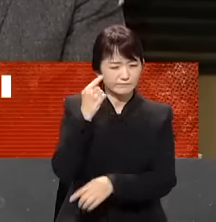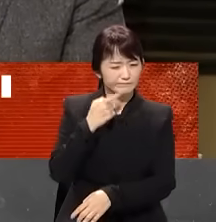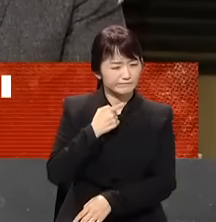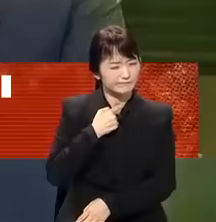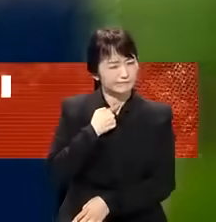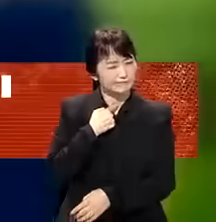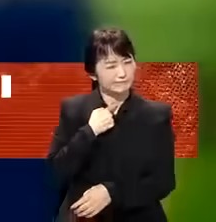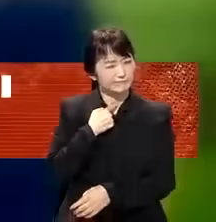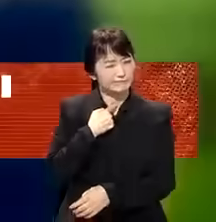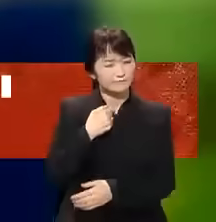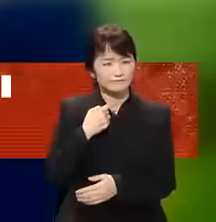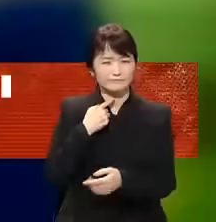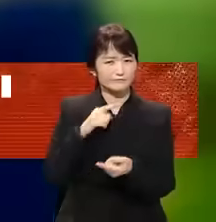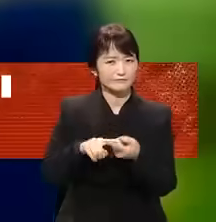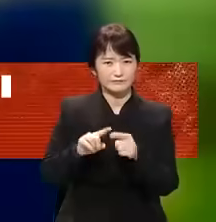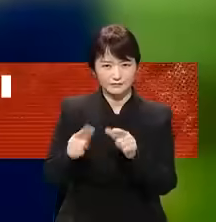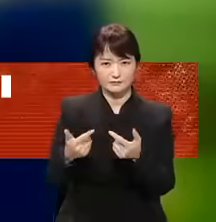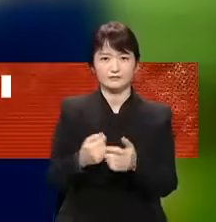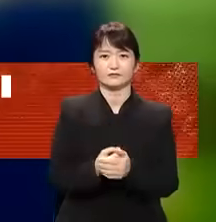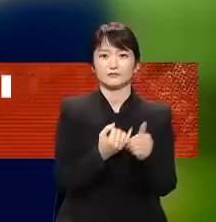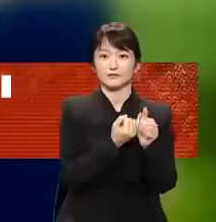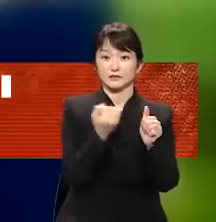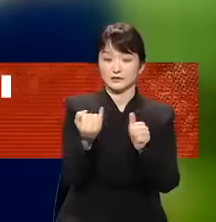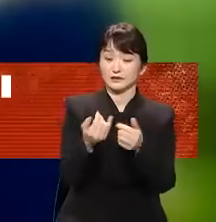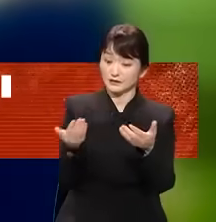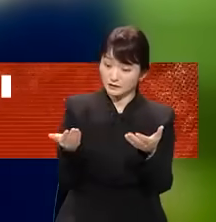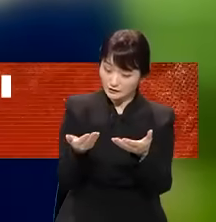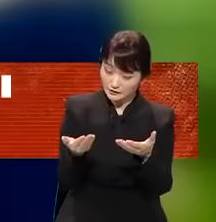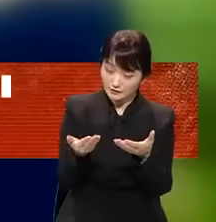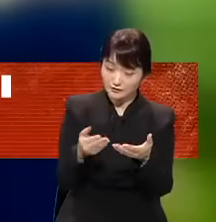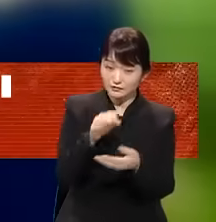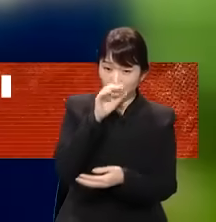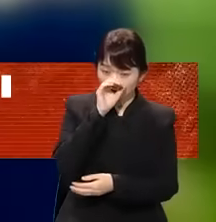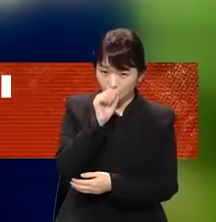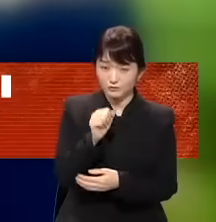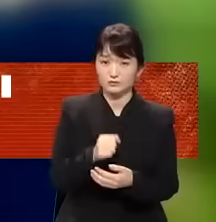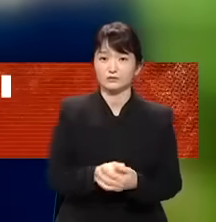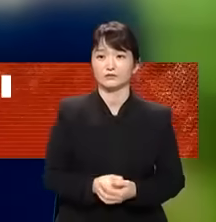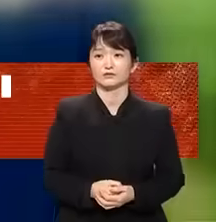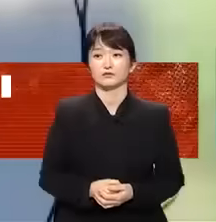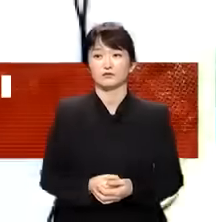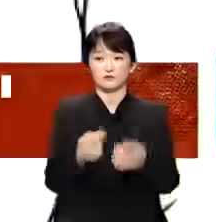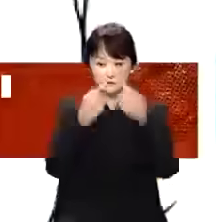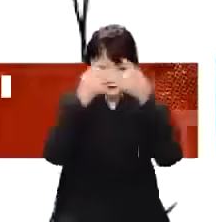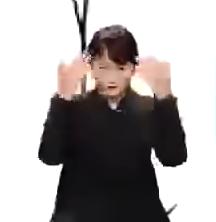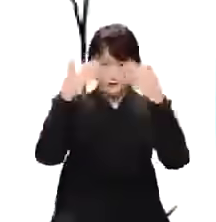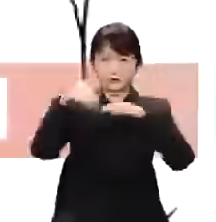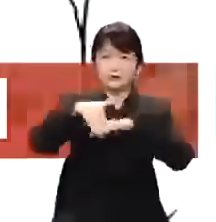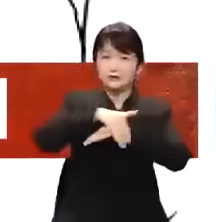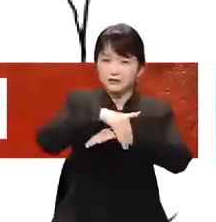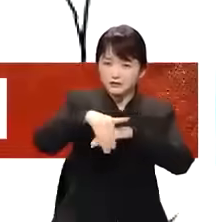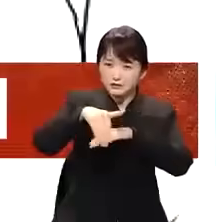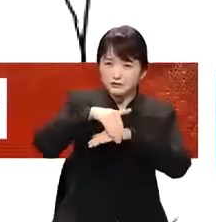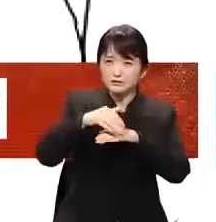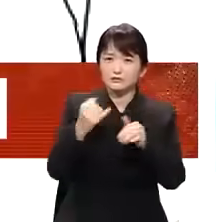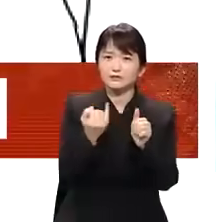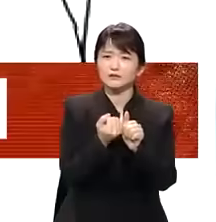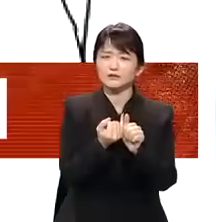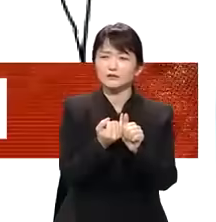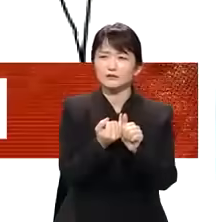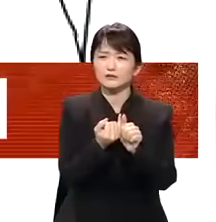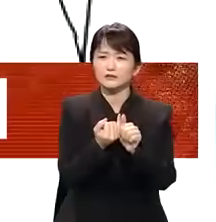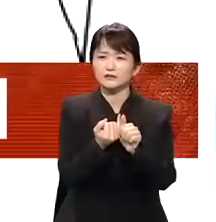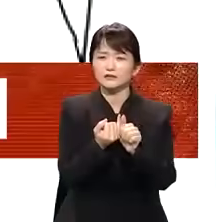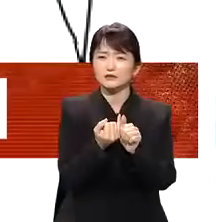일하는거나 연애하는거나 정말 똑부러진 성격이 너무 좋았다고 하는데 학창 시절부터 지금까지 쭉 이상하게 저기 남초 역에